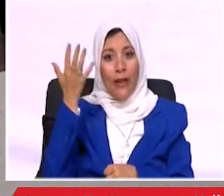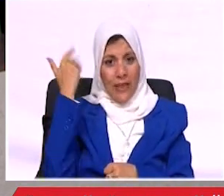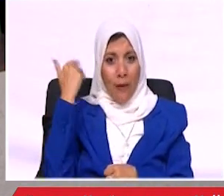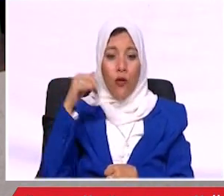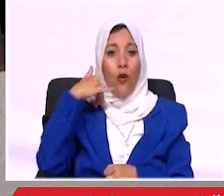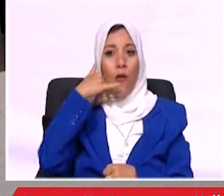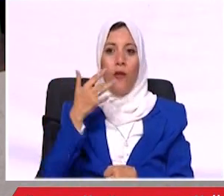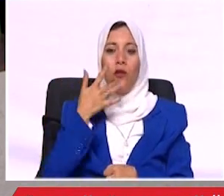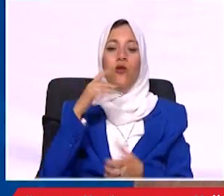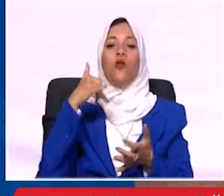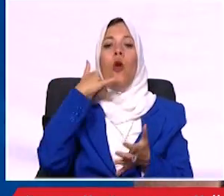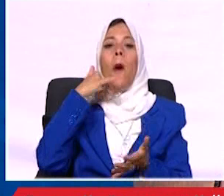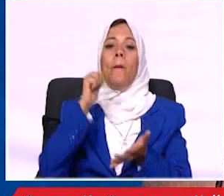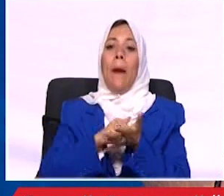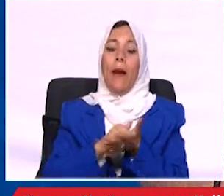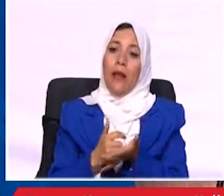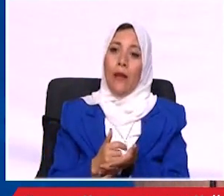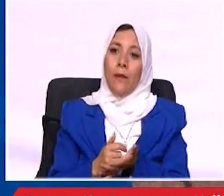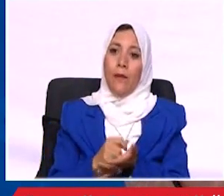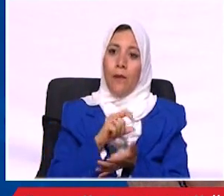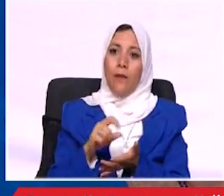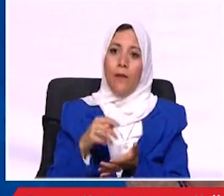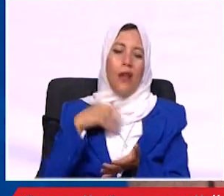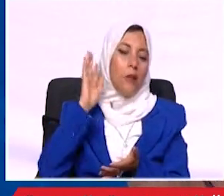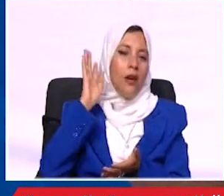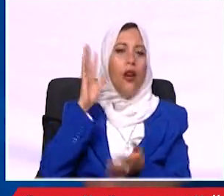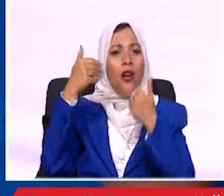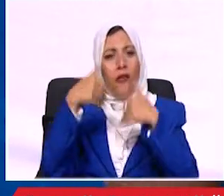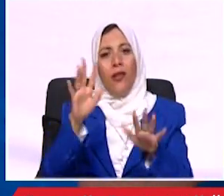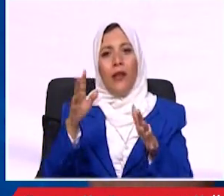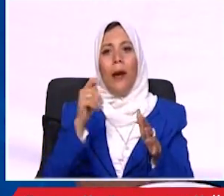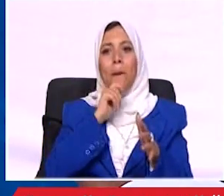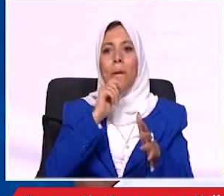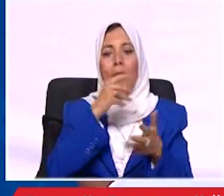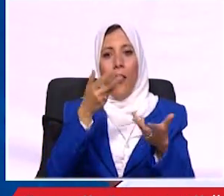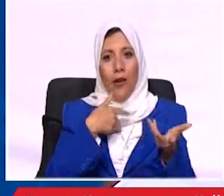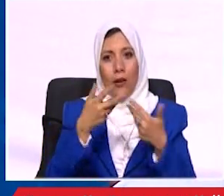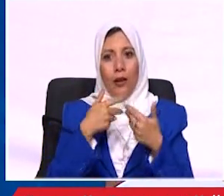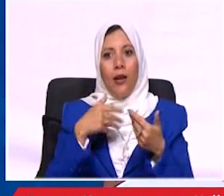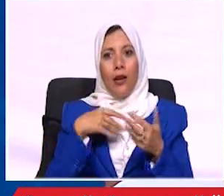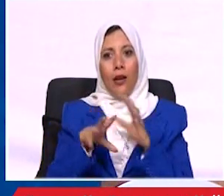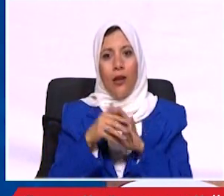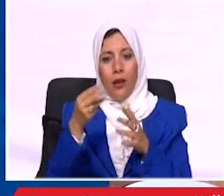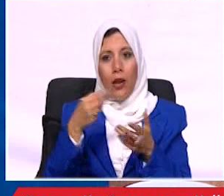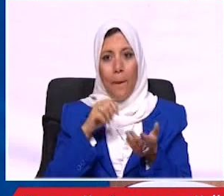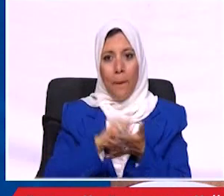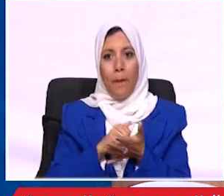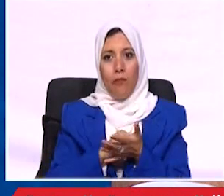ساعتها، فاديته رقم البيت. وبعد كده طنشت، كان معايا واحده يعني قالت لي طب انا هاخد رقم